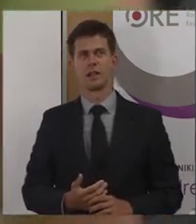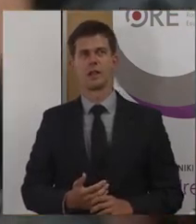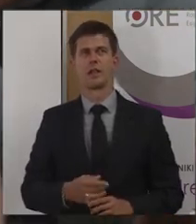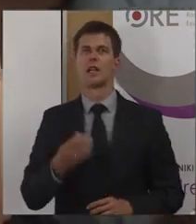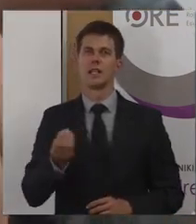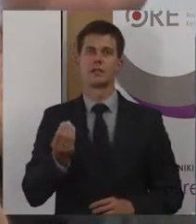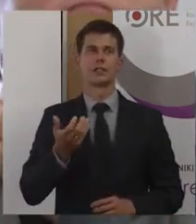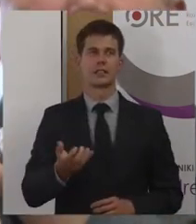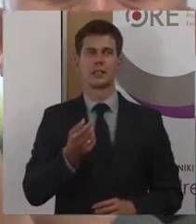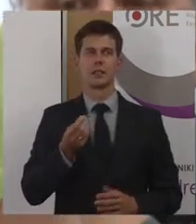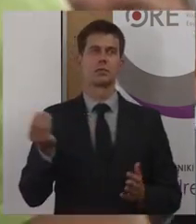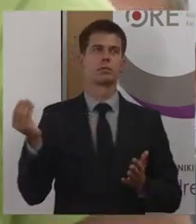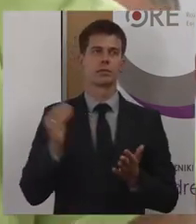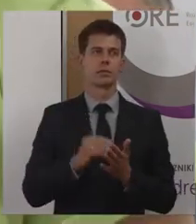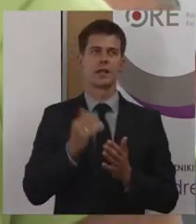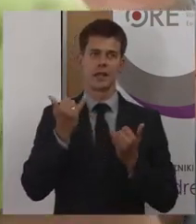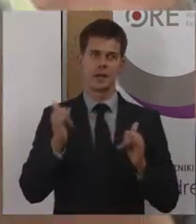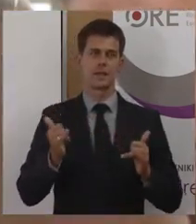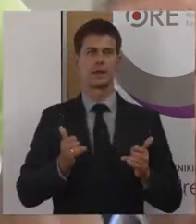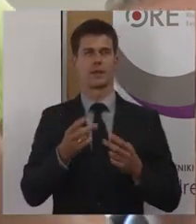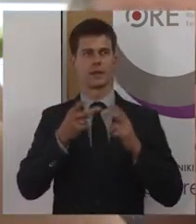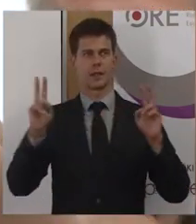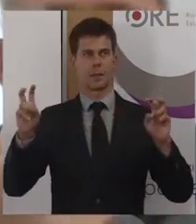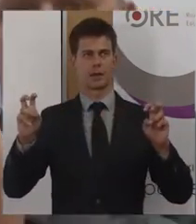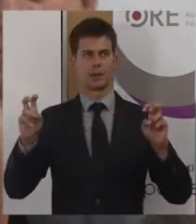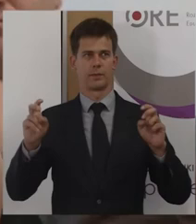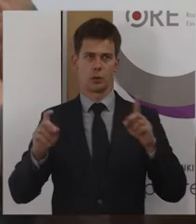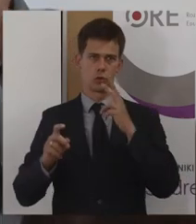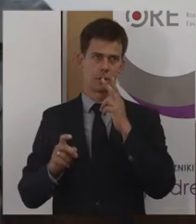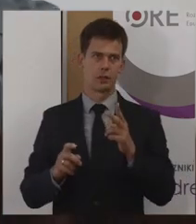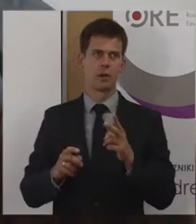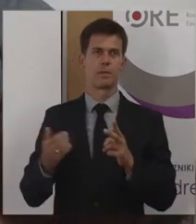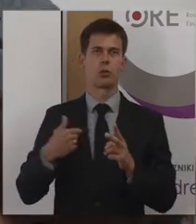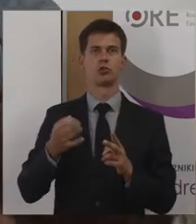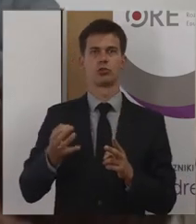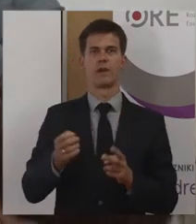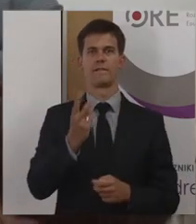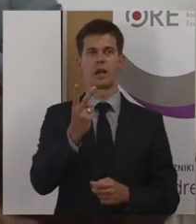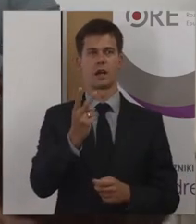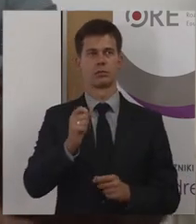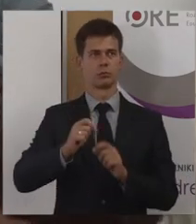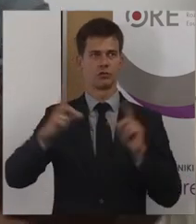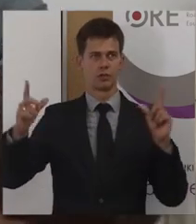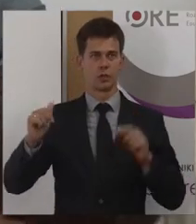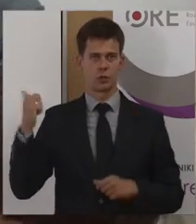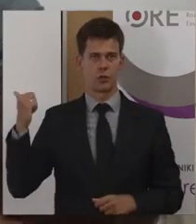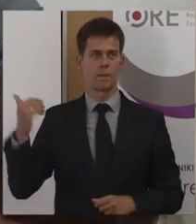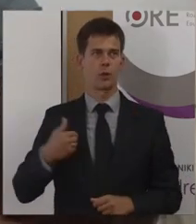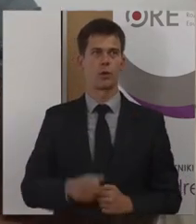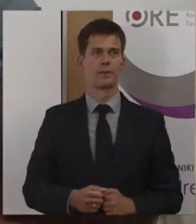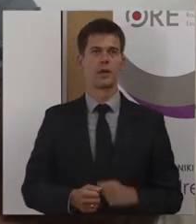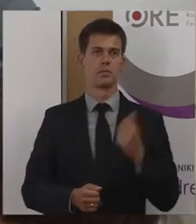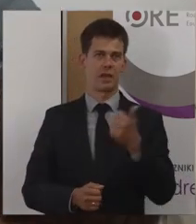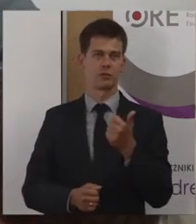Ja bym chciała dotknąć trochę innego tematu, ale pewnie w tym kontekście. Chciałabym zwrócić państwa uwagę na dwie prezentacje, które dzisiaj na początku naszego spotkania były. Pierwsza